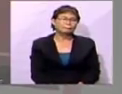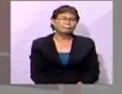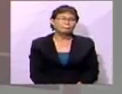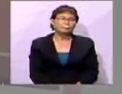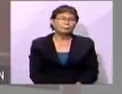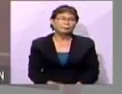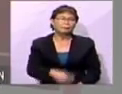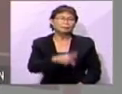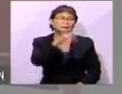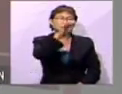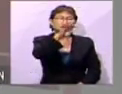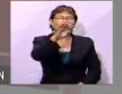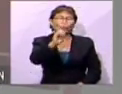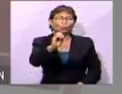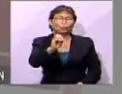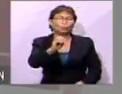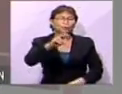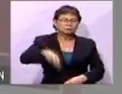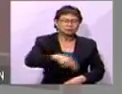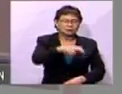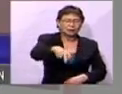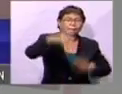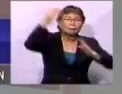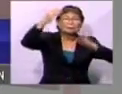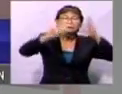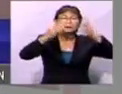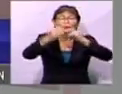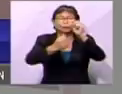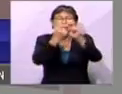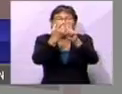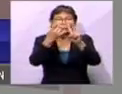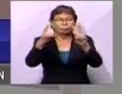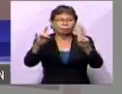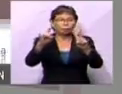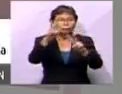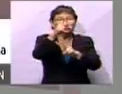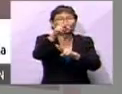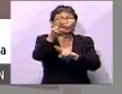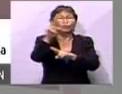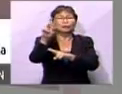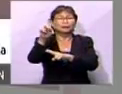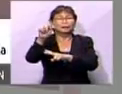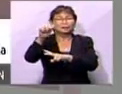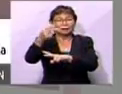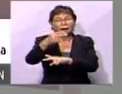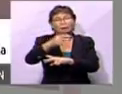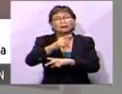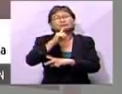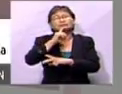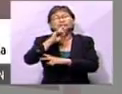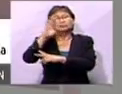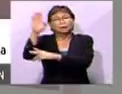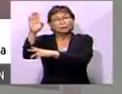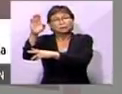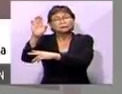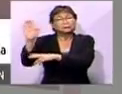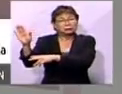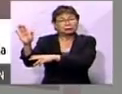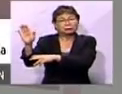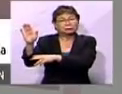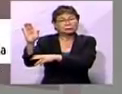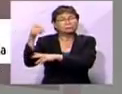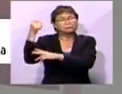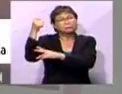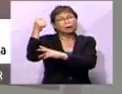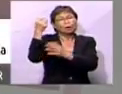Sementara itu, Ketua Pegawai Eksekutif Jelajah Malaysia 2018, Nuradiaza Sulaiman, memberikan jaminan pihaknya akan